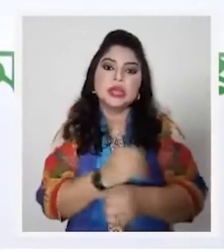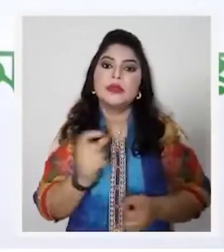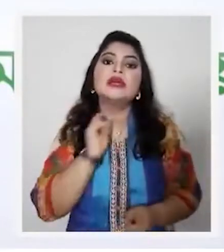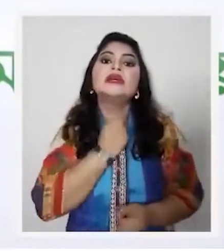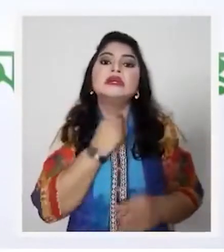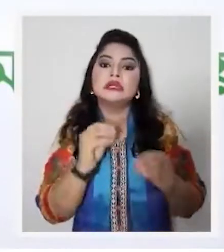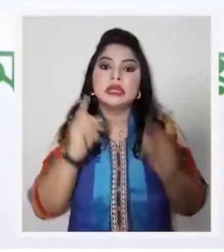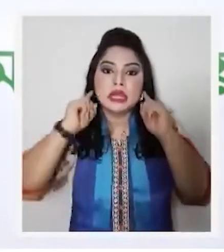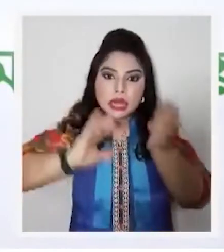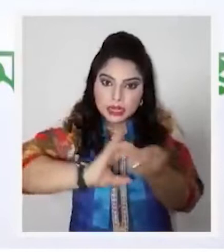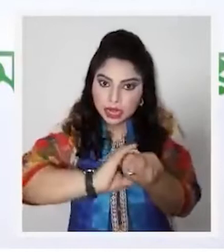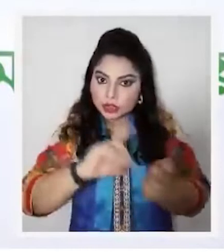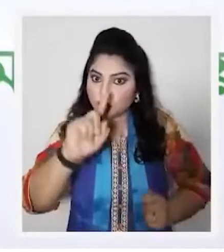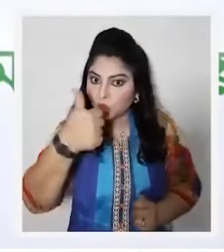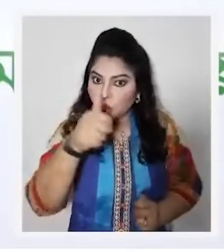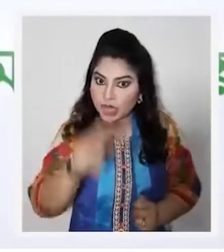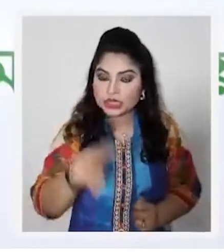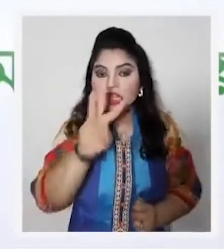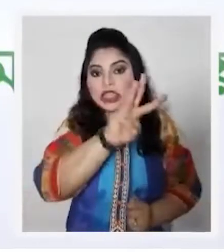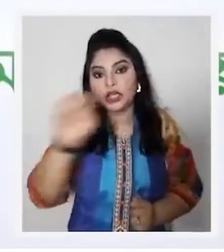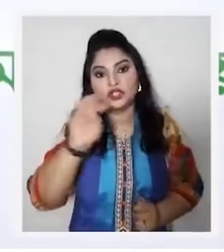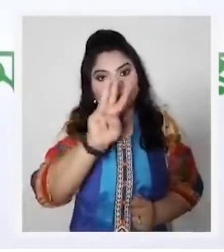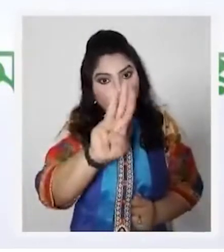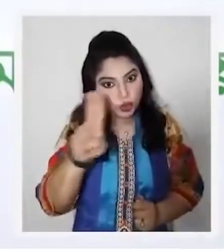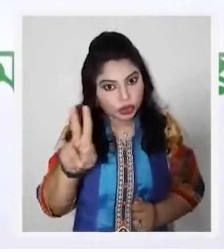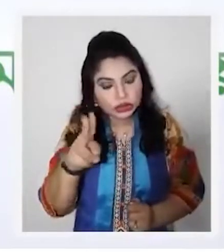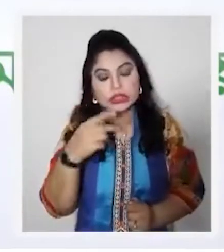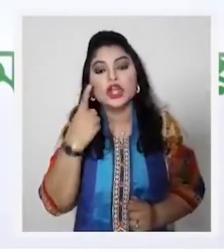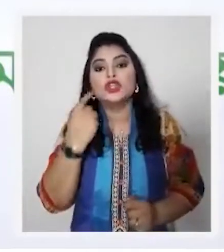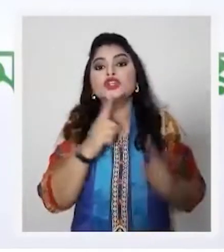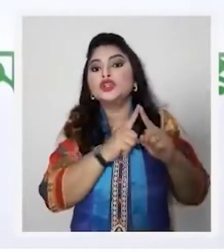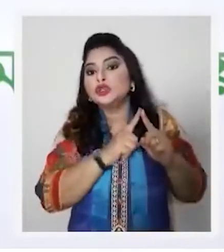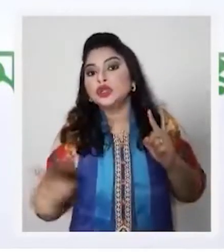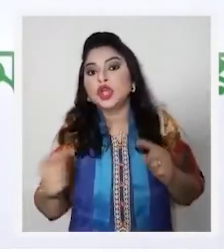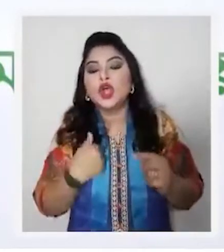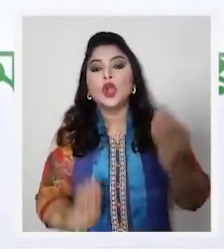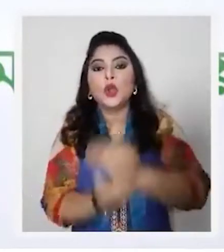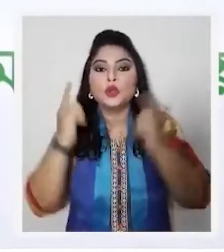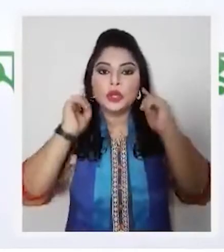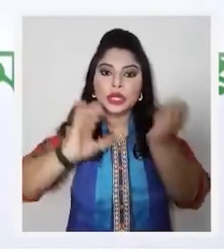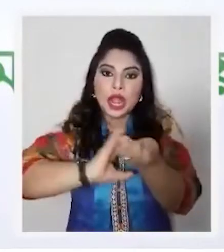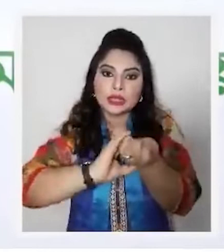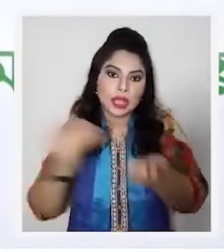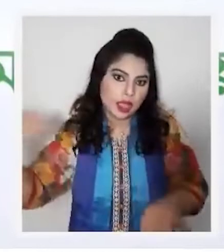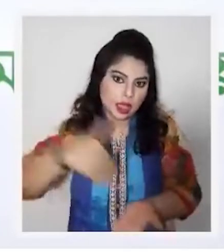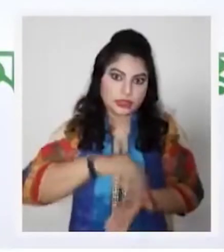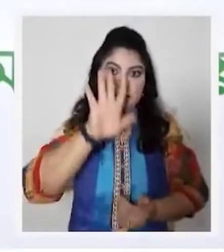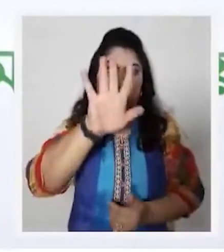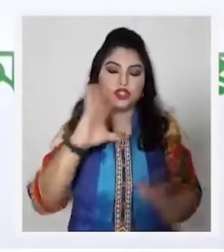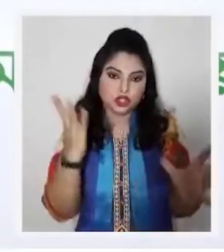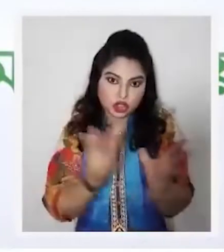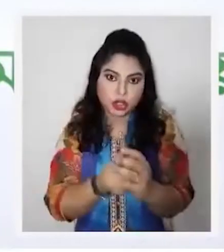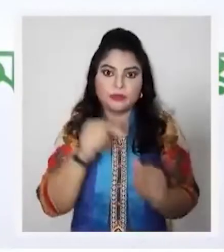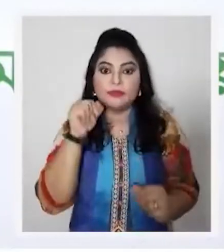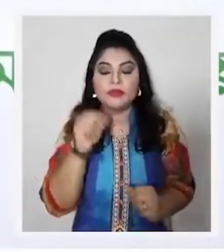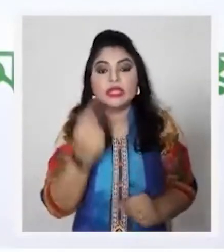1,09,70,318টি। অনলাইন প্ল্যাটফর্ম মুক্ত পাঠে হটলাইনে সেবা দেওয়ার জন্য প্রশিক্ষণপ্রাপ্ত চিকিৎসক 16,332 জন এবং এই